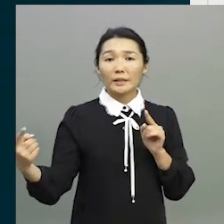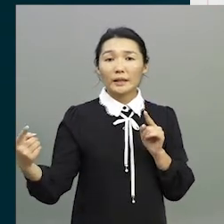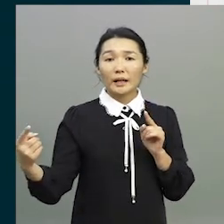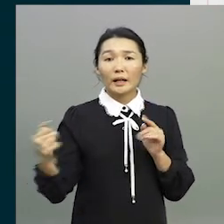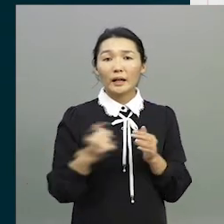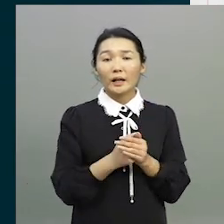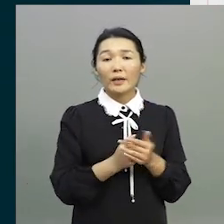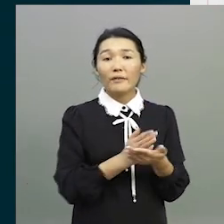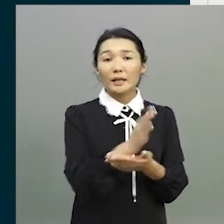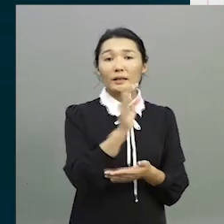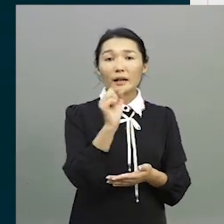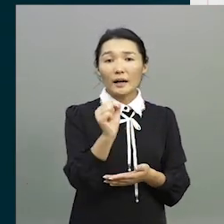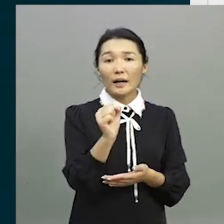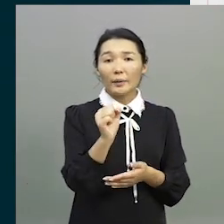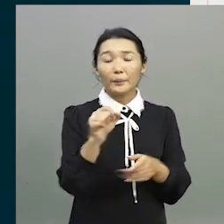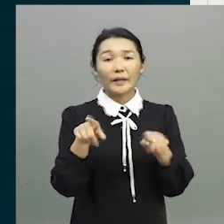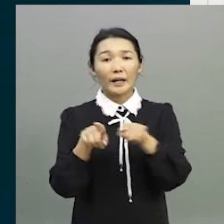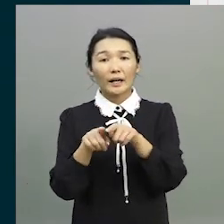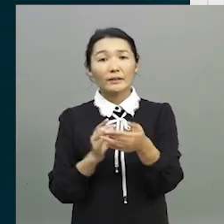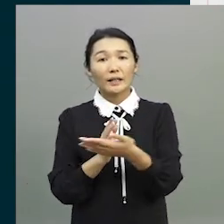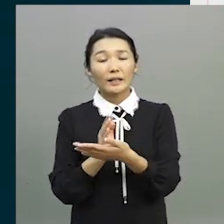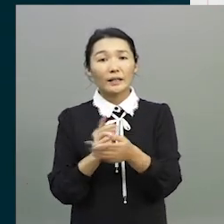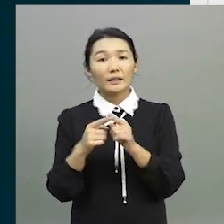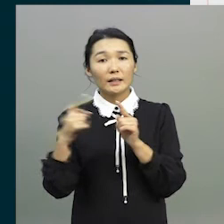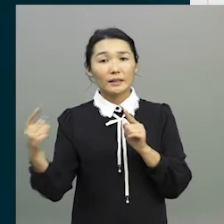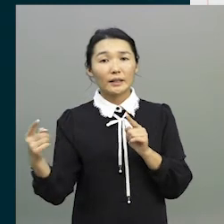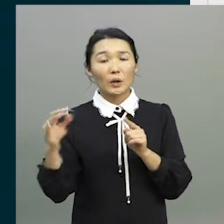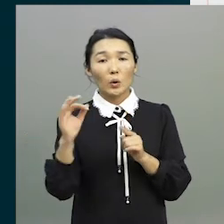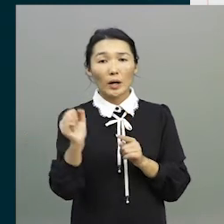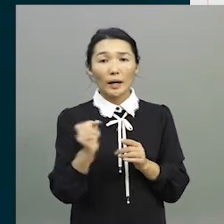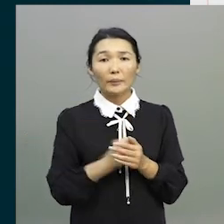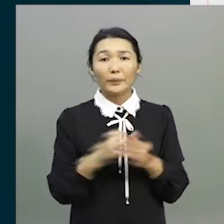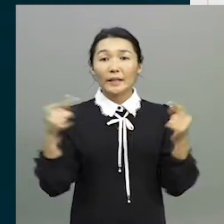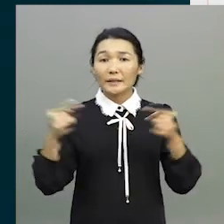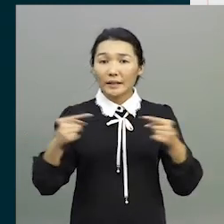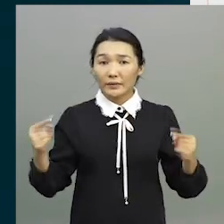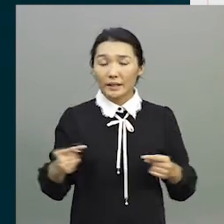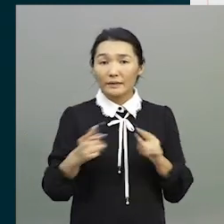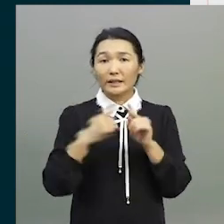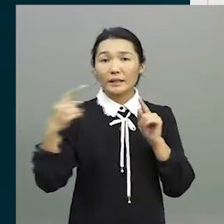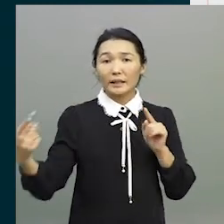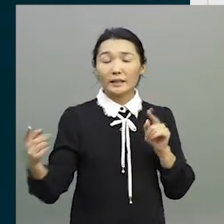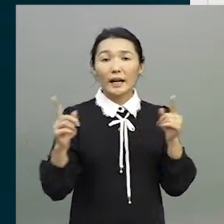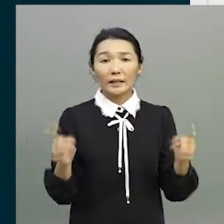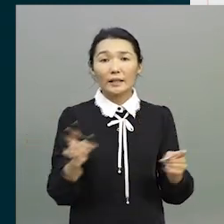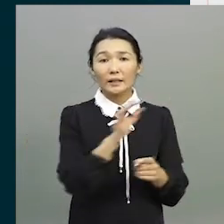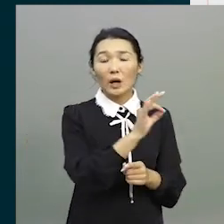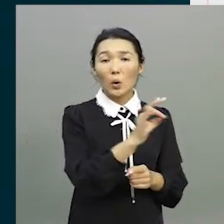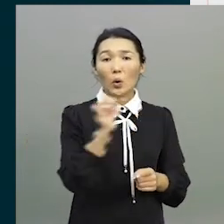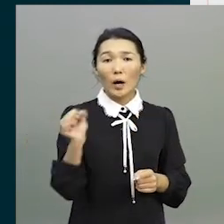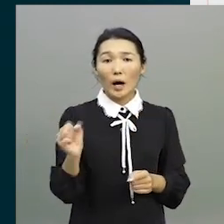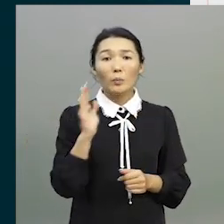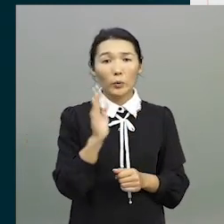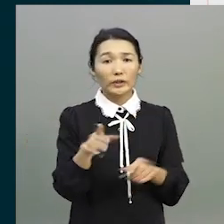a равна длине равного ему вектора u а соответственно и длине отрезка оа она тоже будет